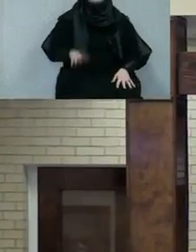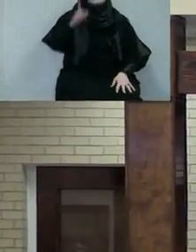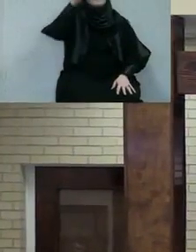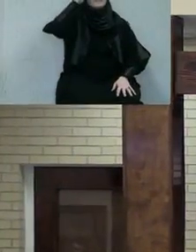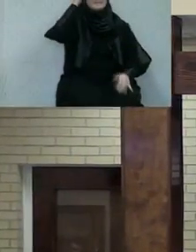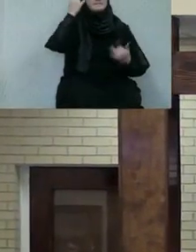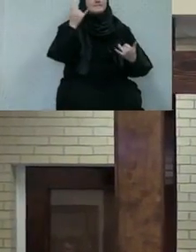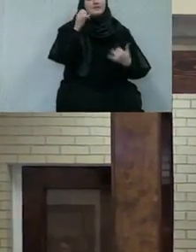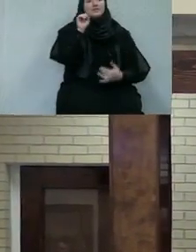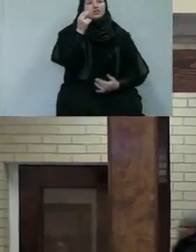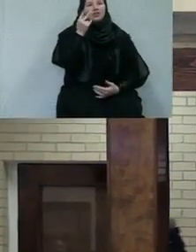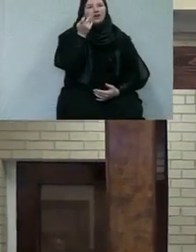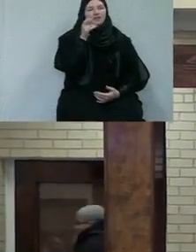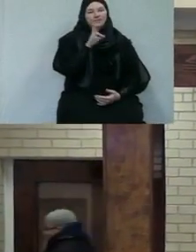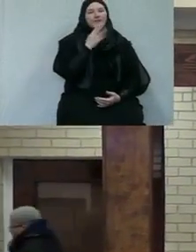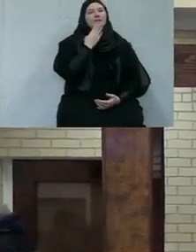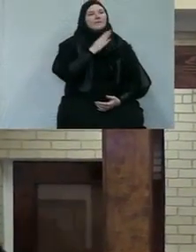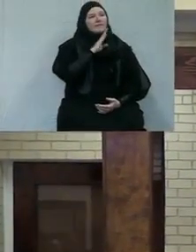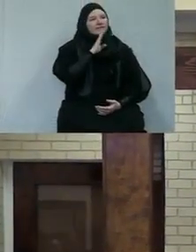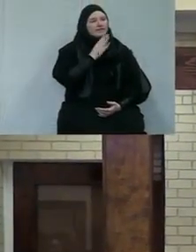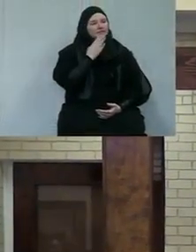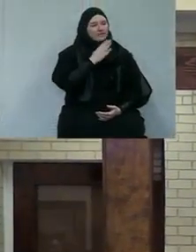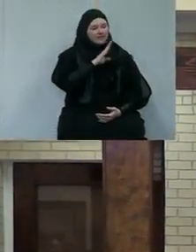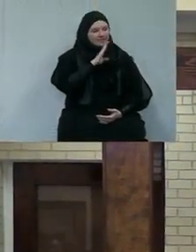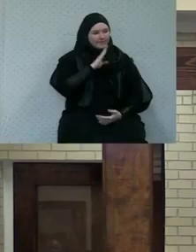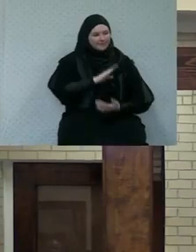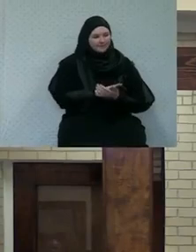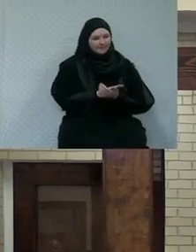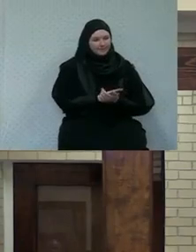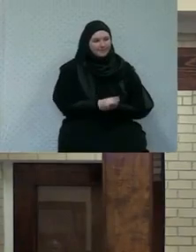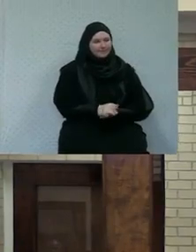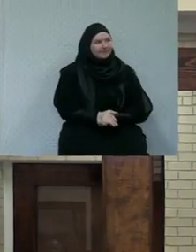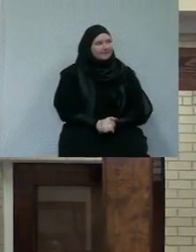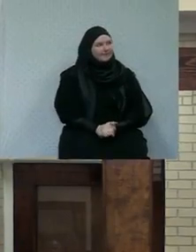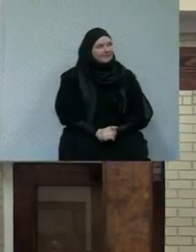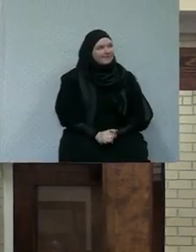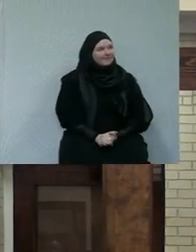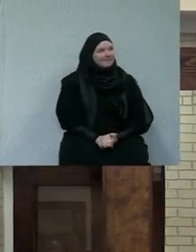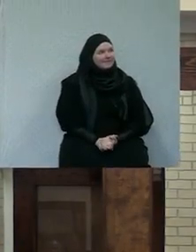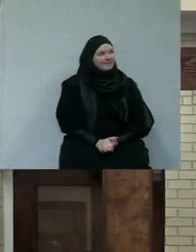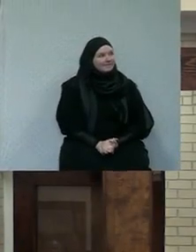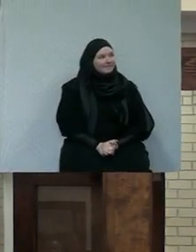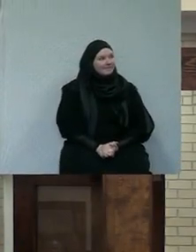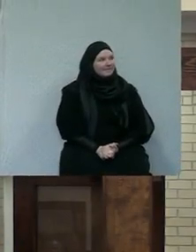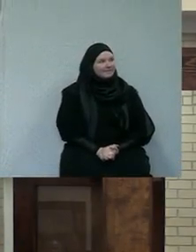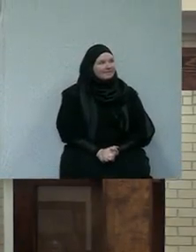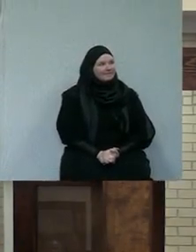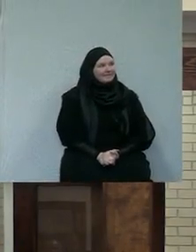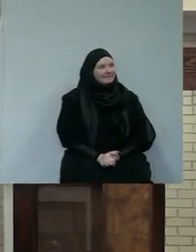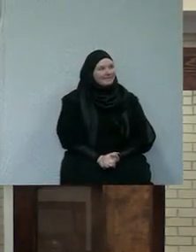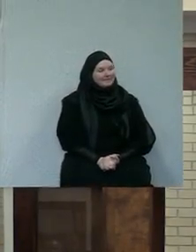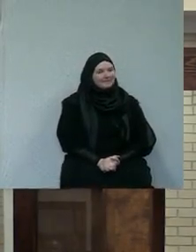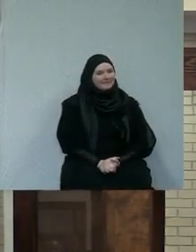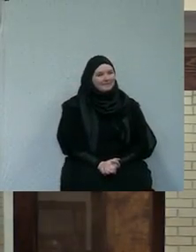الحمد لله، نحمده سبحانه ونستعينه ونستغفره ونستهديه، ونعوذ بالله من شرور